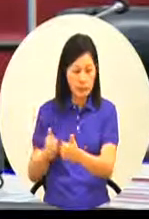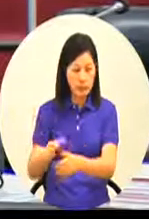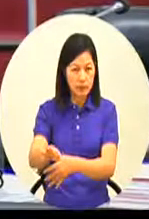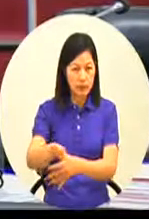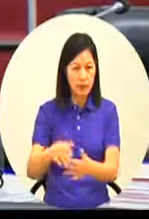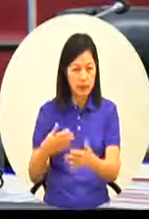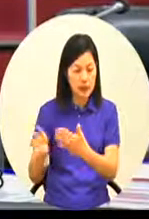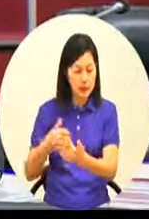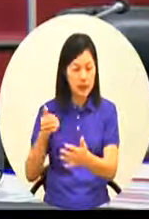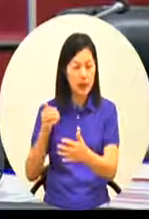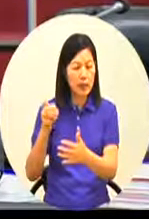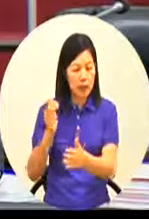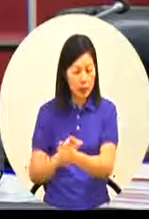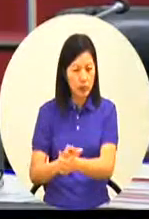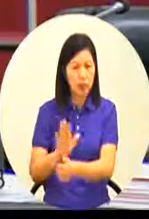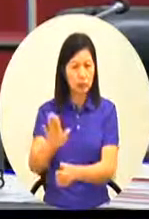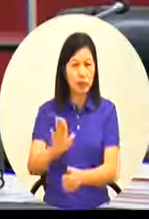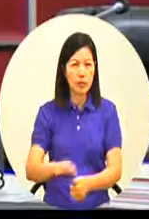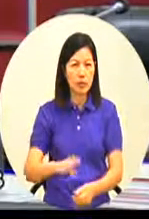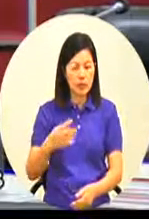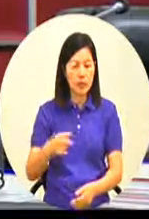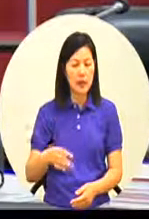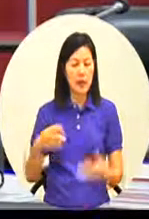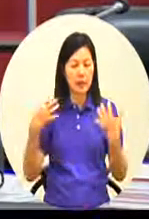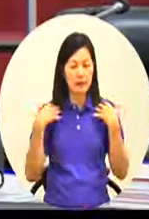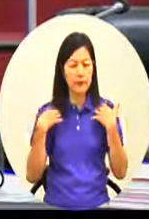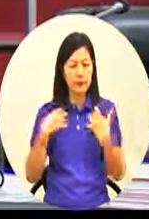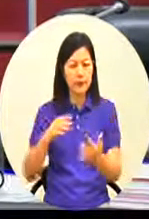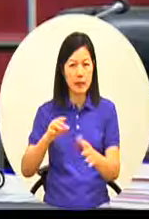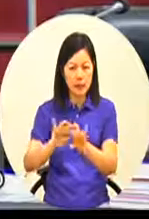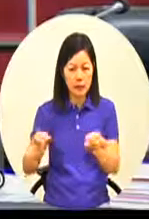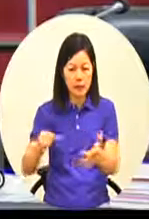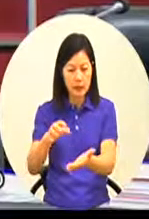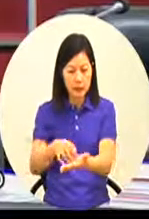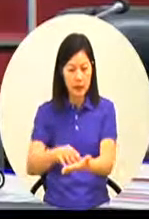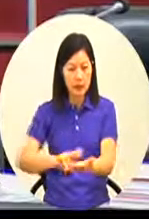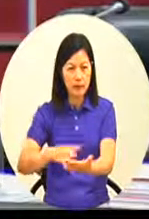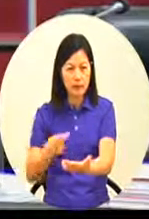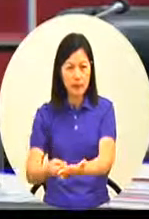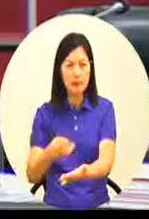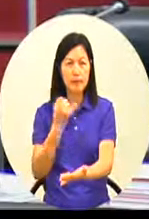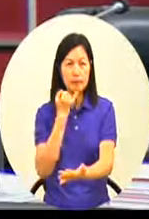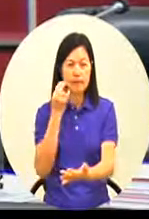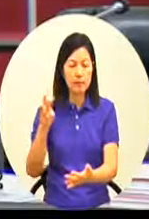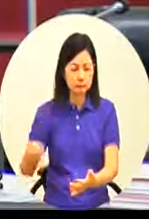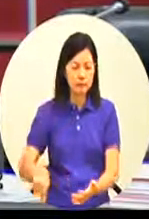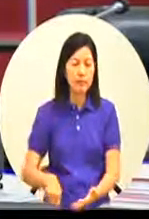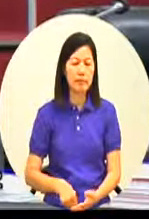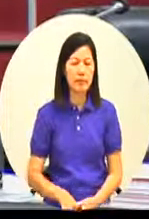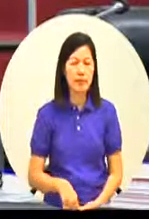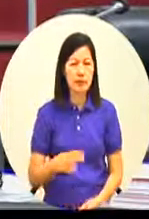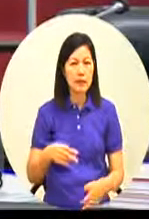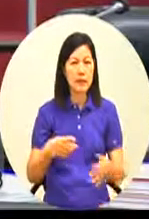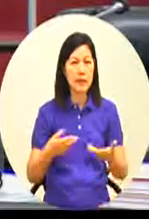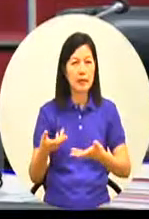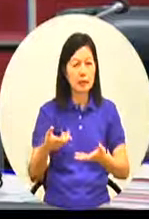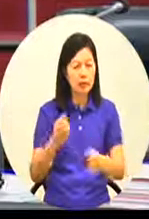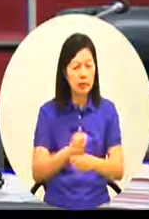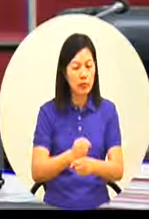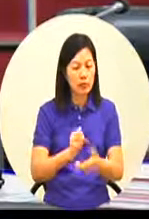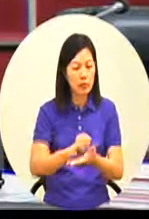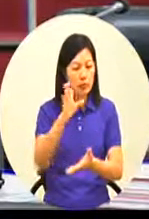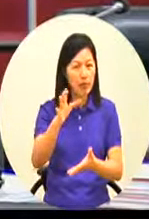籍领户籍来变更就好啊。我觉得这个，我上次在都委会的时候有邀请过说，局长等你这个业务报告执行完之后，我